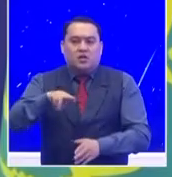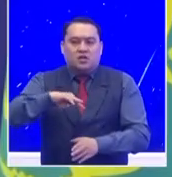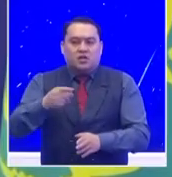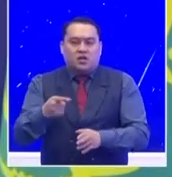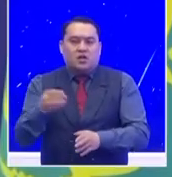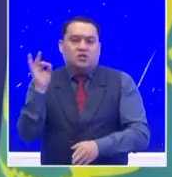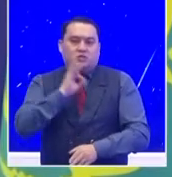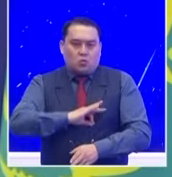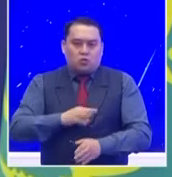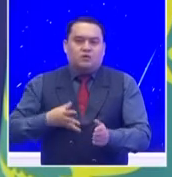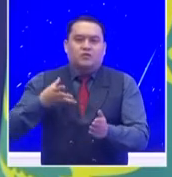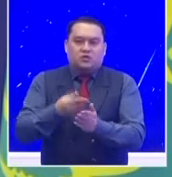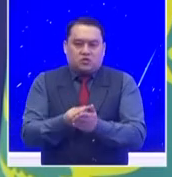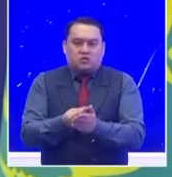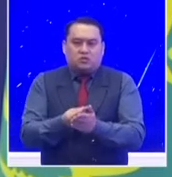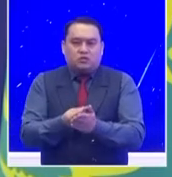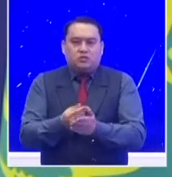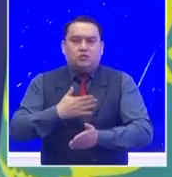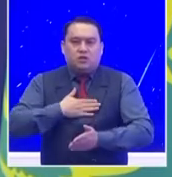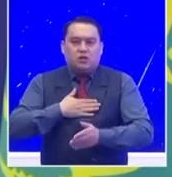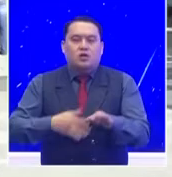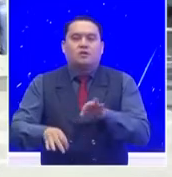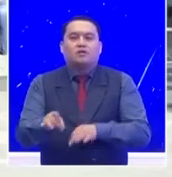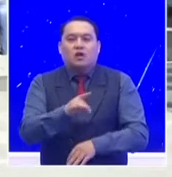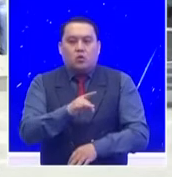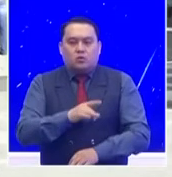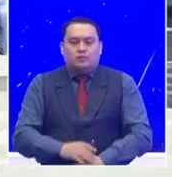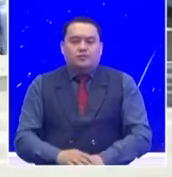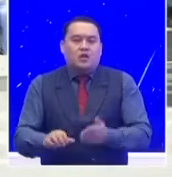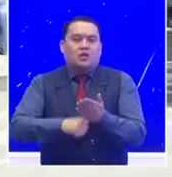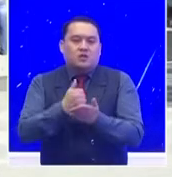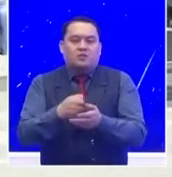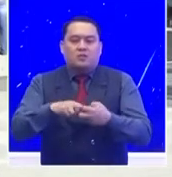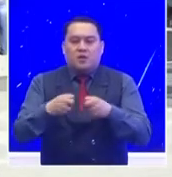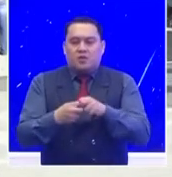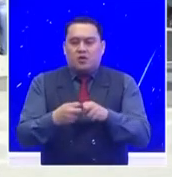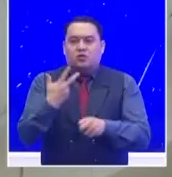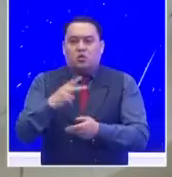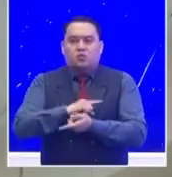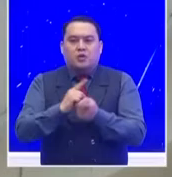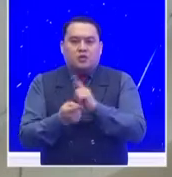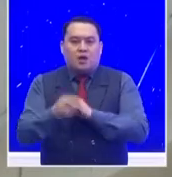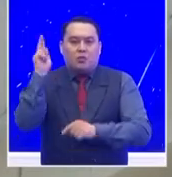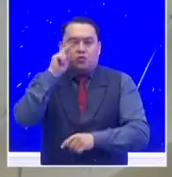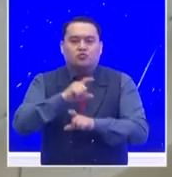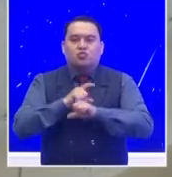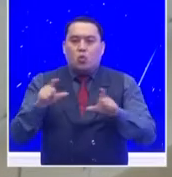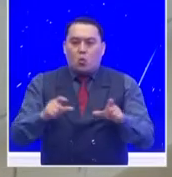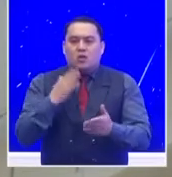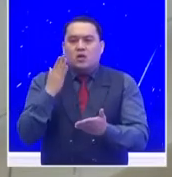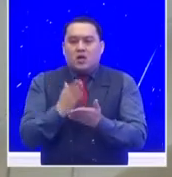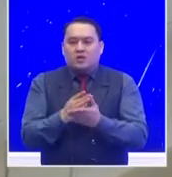уже вложили денег в наш район. Одной из главных проблем остается трехсменное обучение в школах. В районе